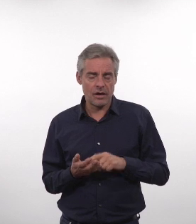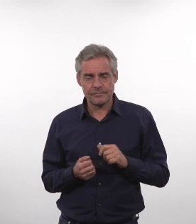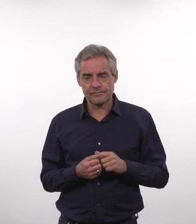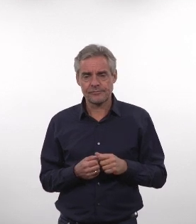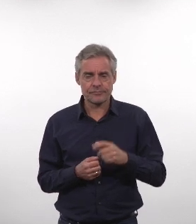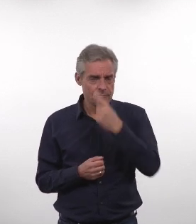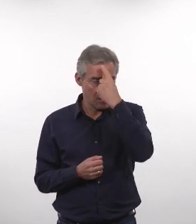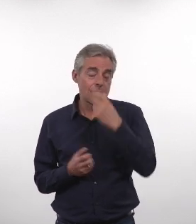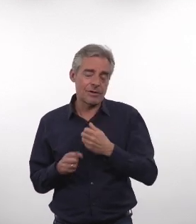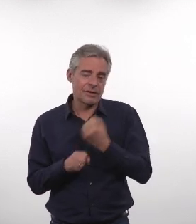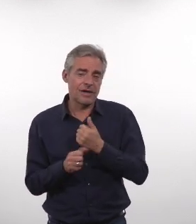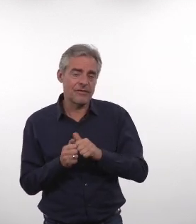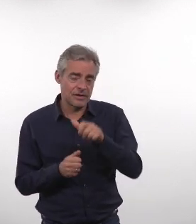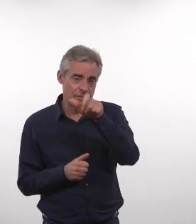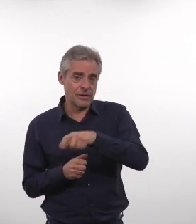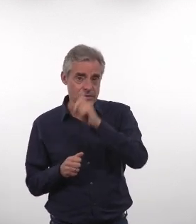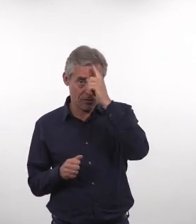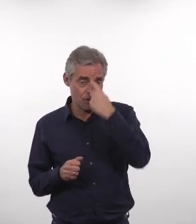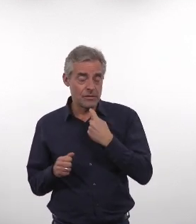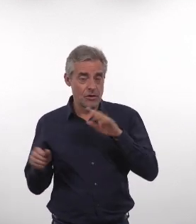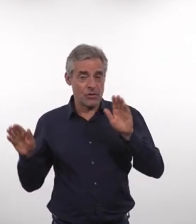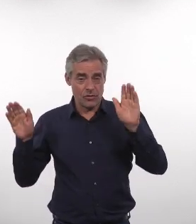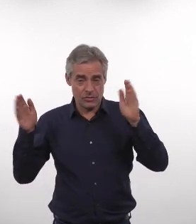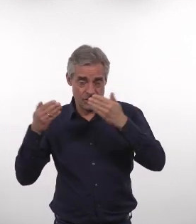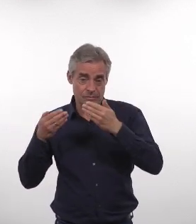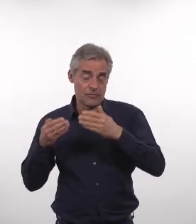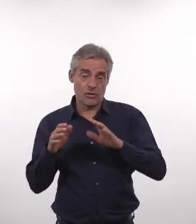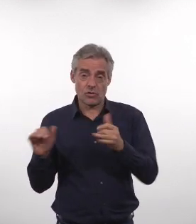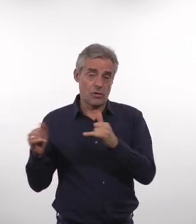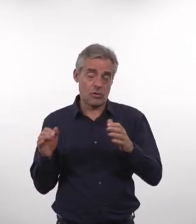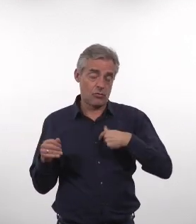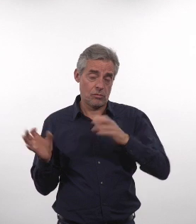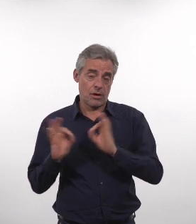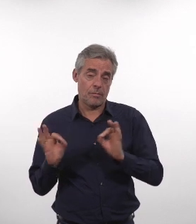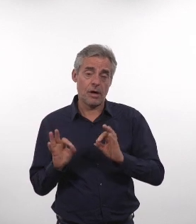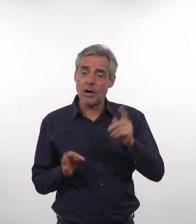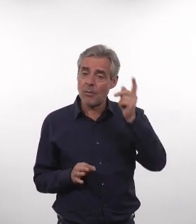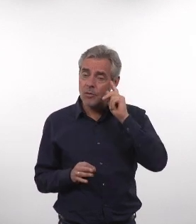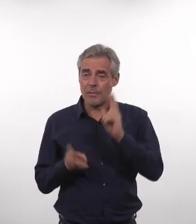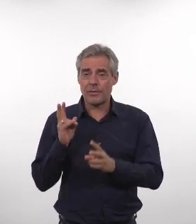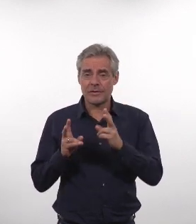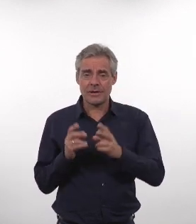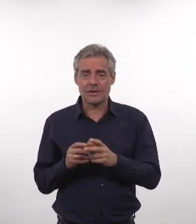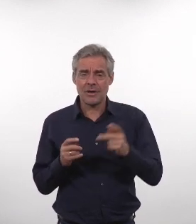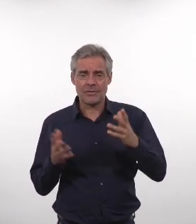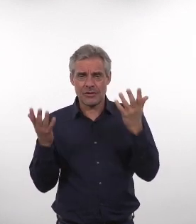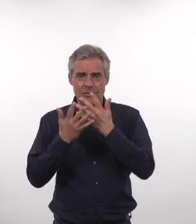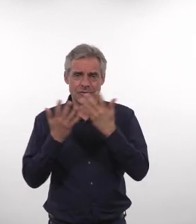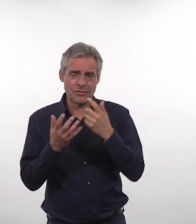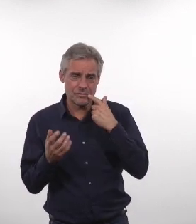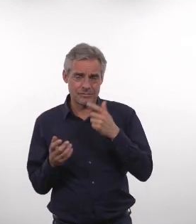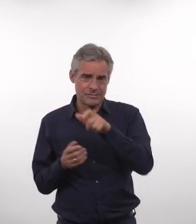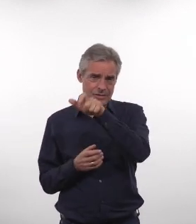profils de personnes qui ont des troubles du spectre de l'autisme et on passe pas du tout par cette étape de jouer qui peut être plutôt quelque chose qui va apporter de la confusion pour la